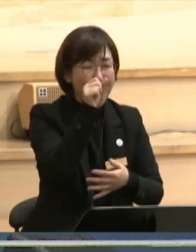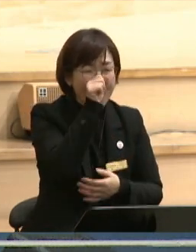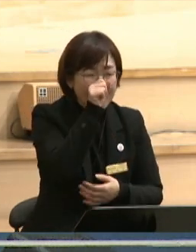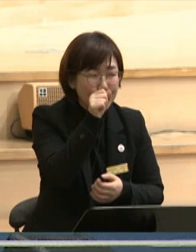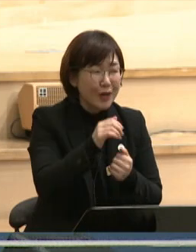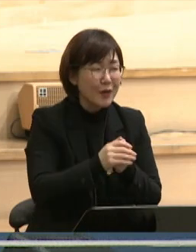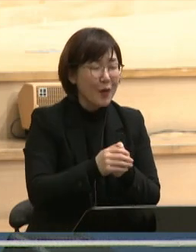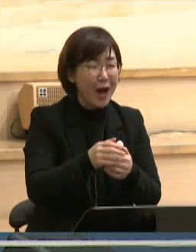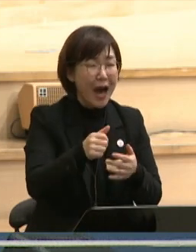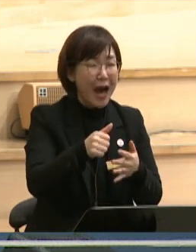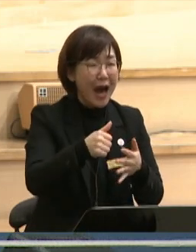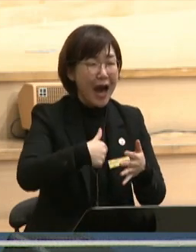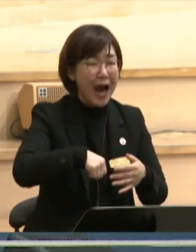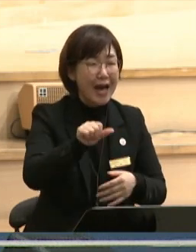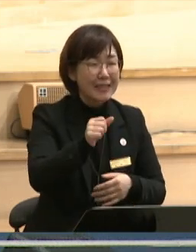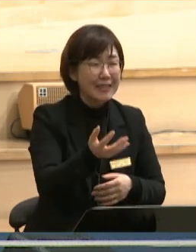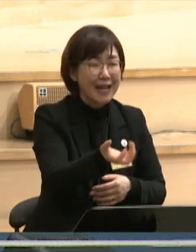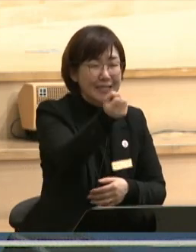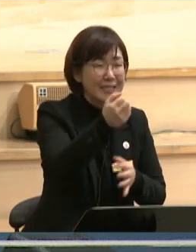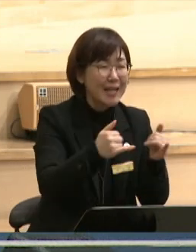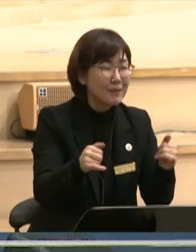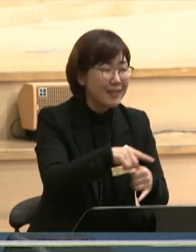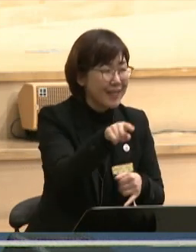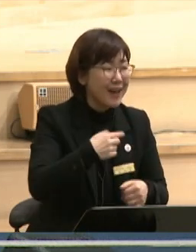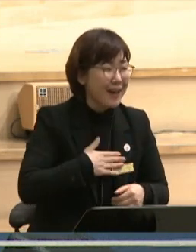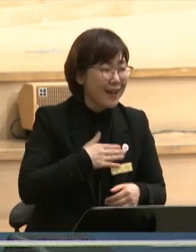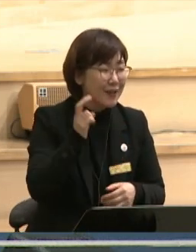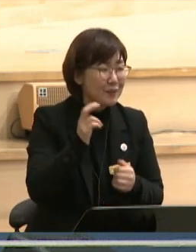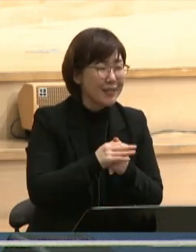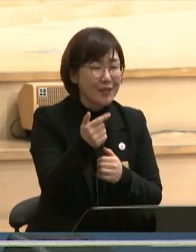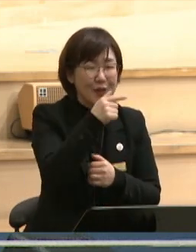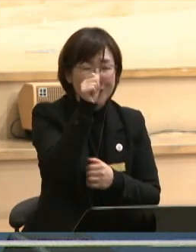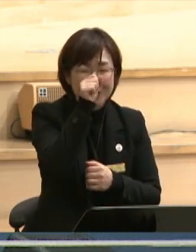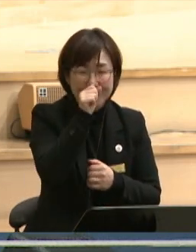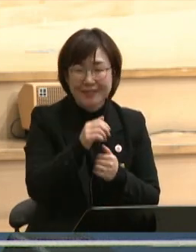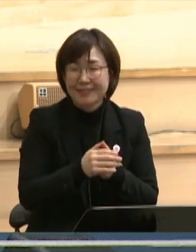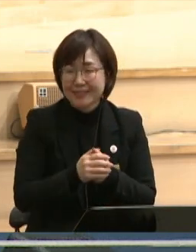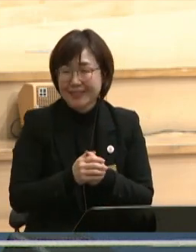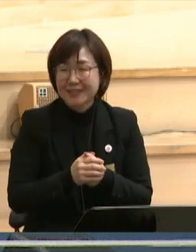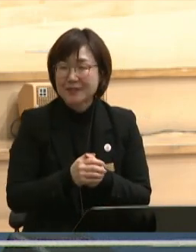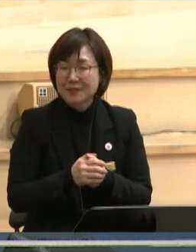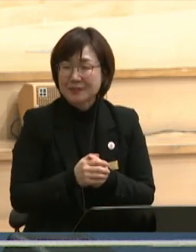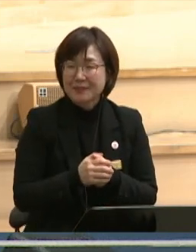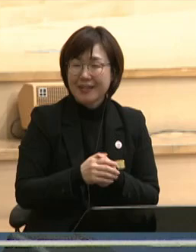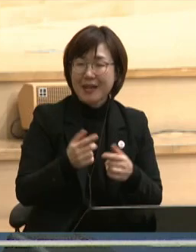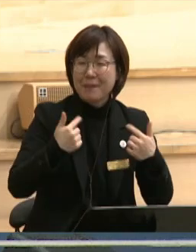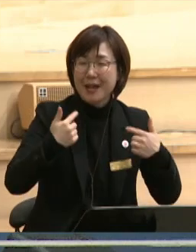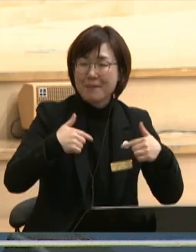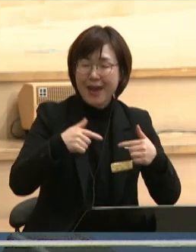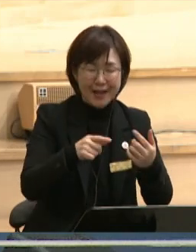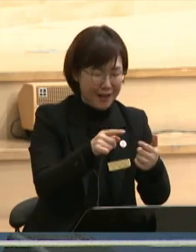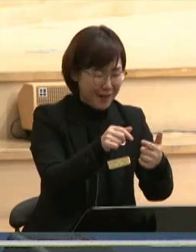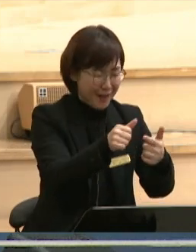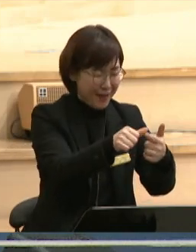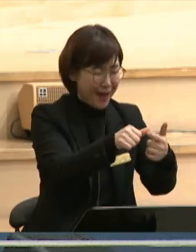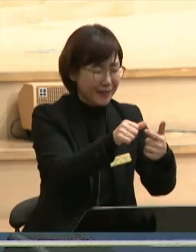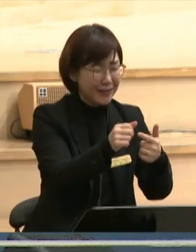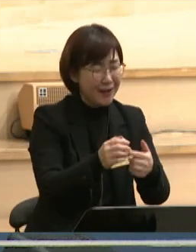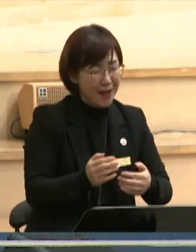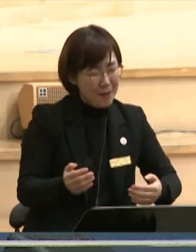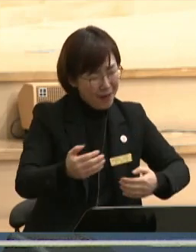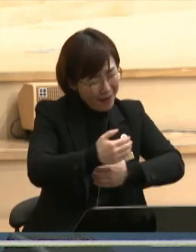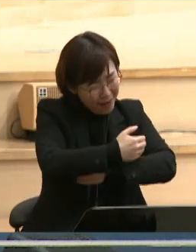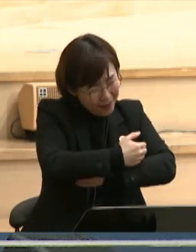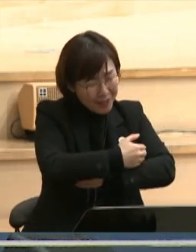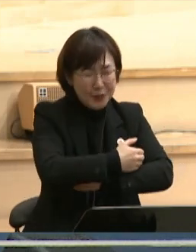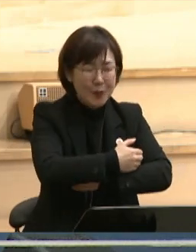아들 있는 분들만 아실 거예요 얼마나 좋은지 제가 매일매일이 아이를 안아줘도 성에